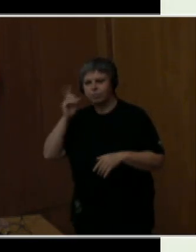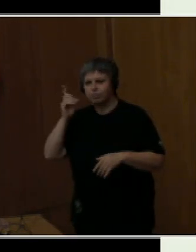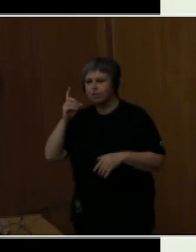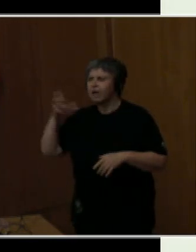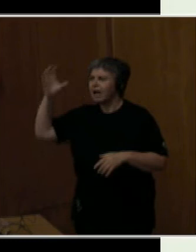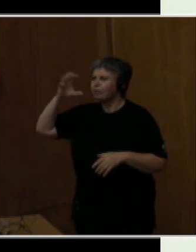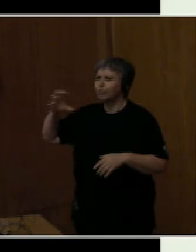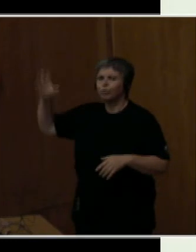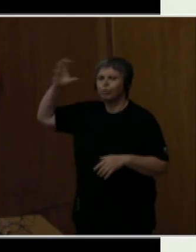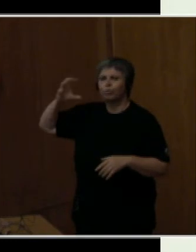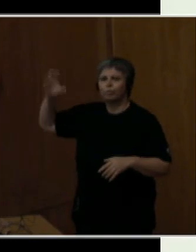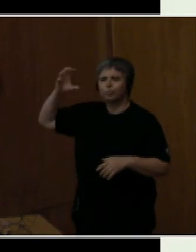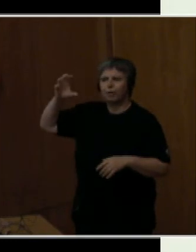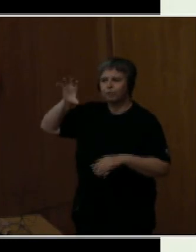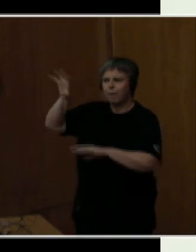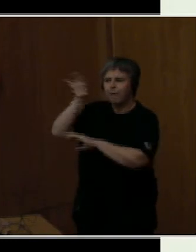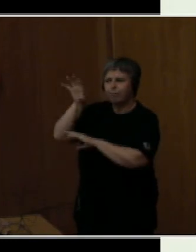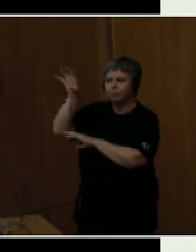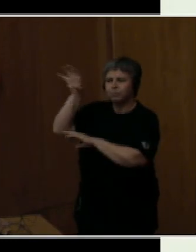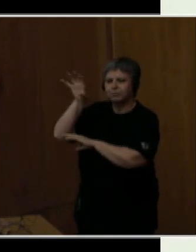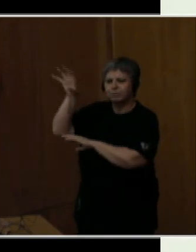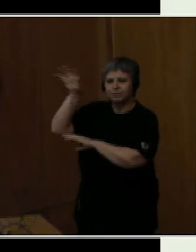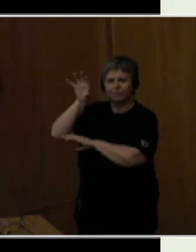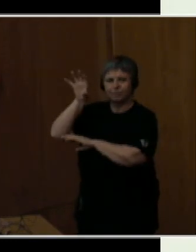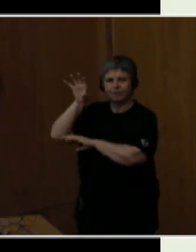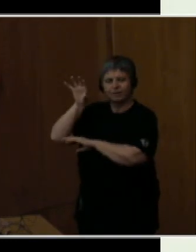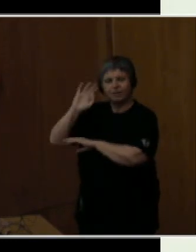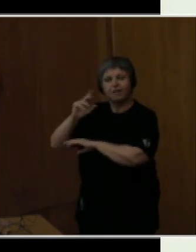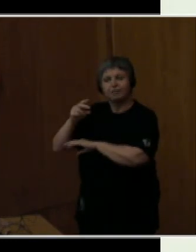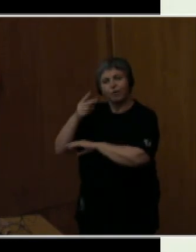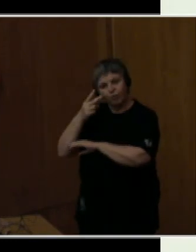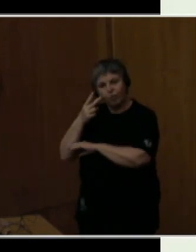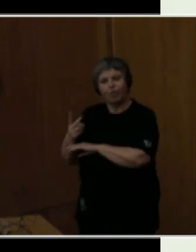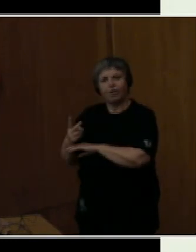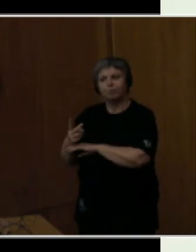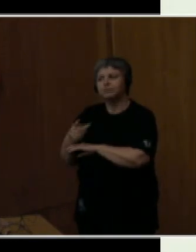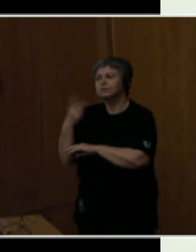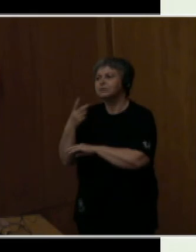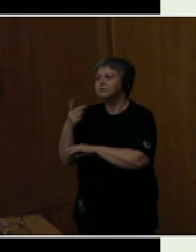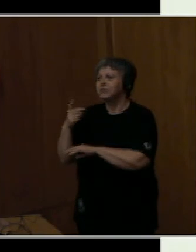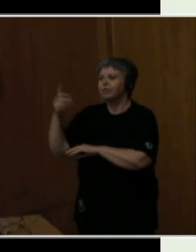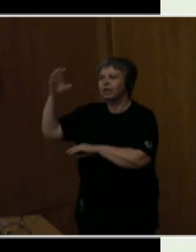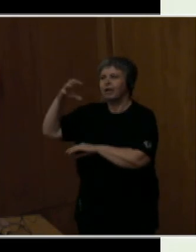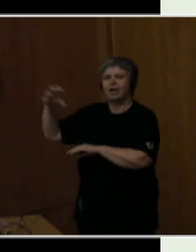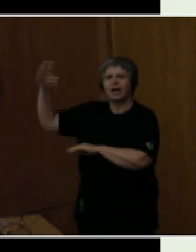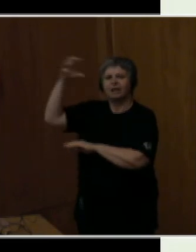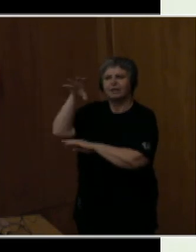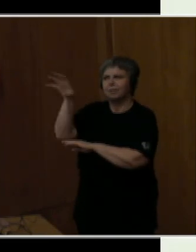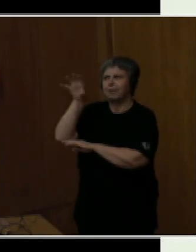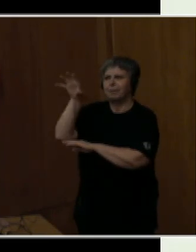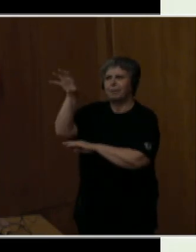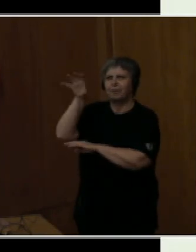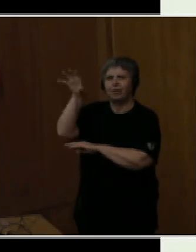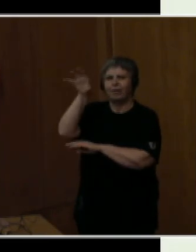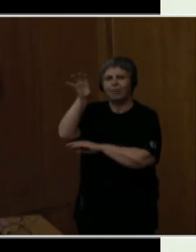και ασύρματο, το οποίο βλέπουμε ότι γενικά τα ασύρματα έχουν αρχίσει και